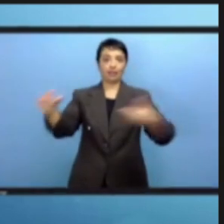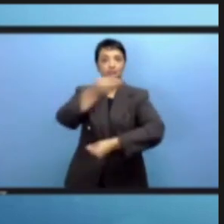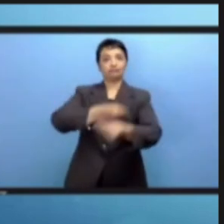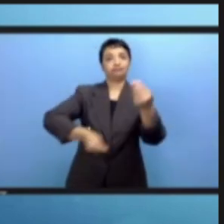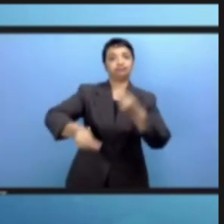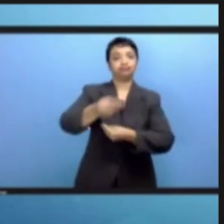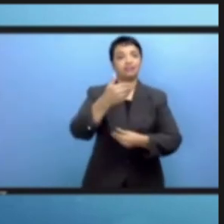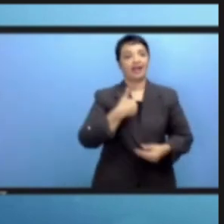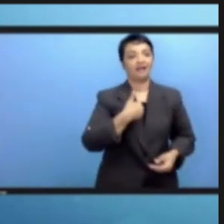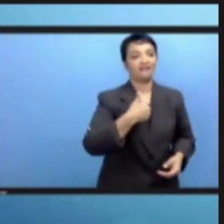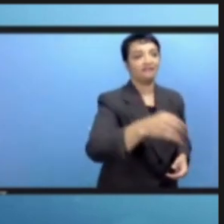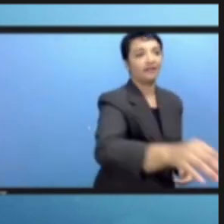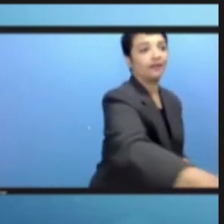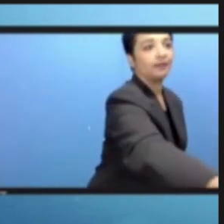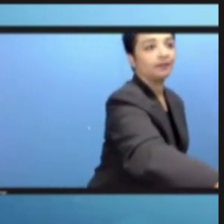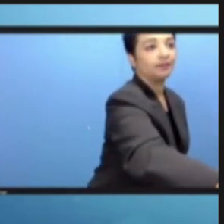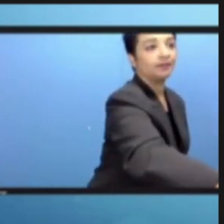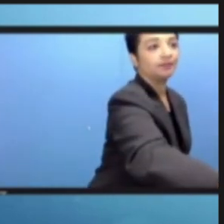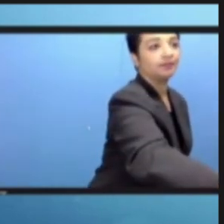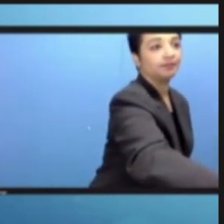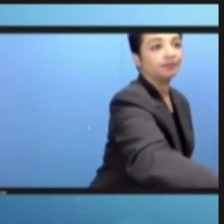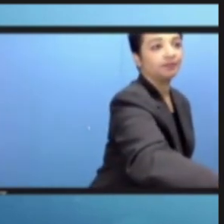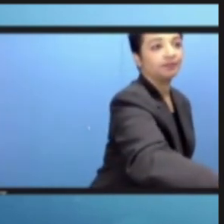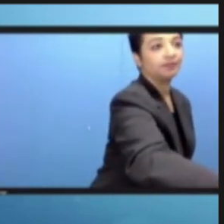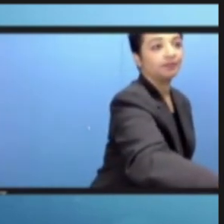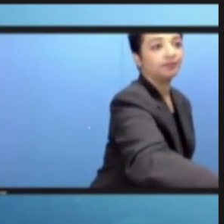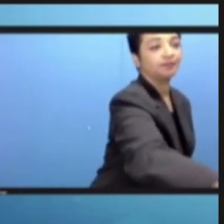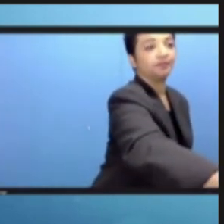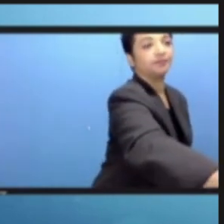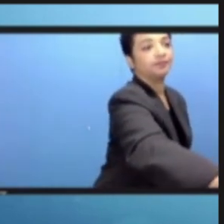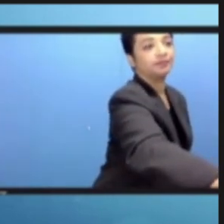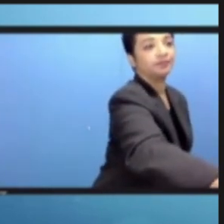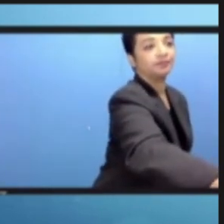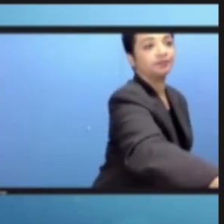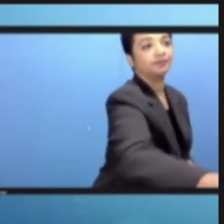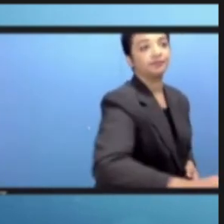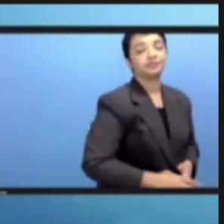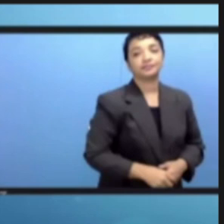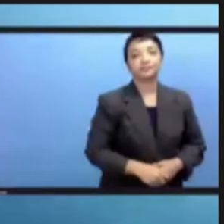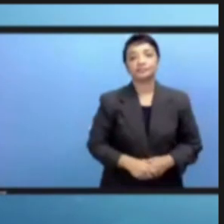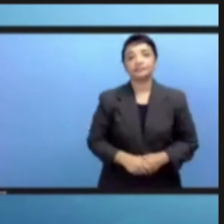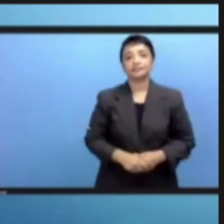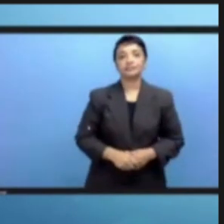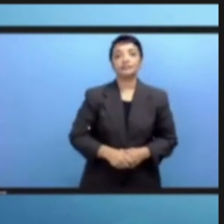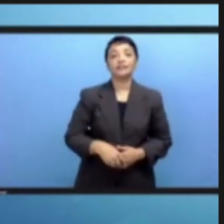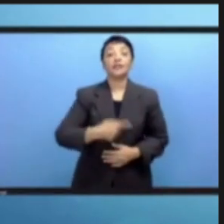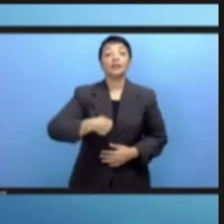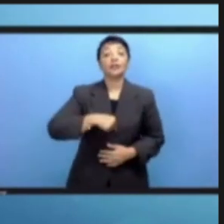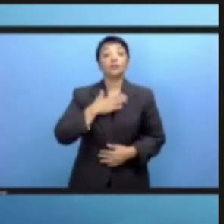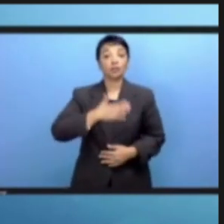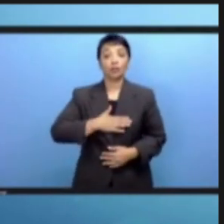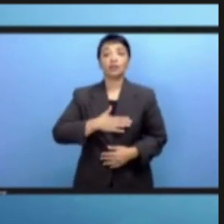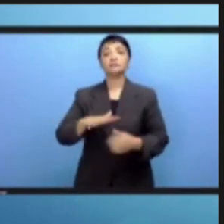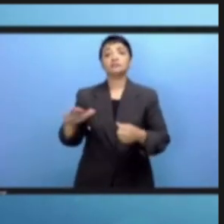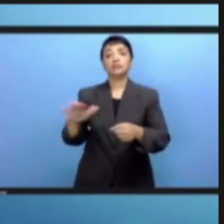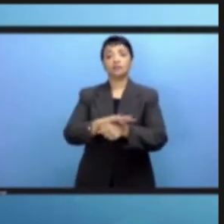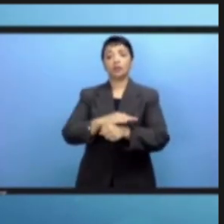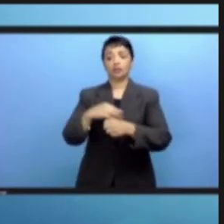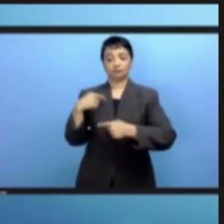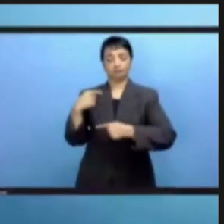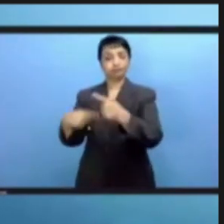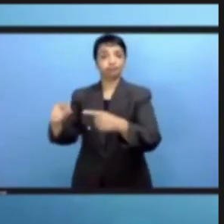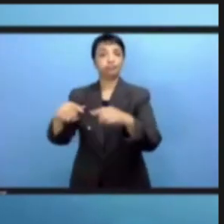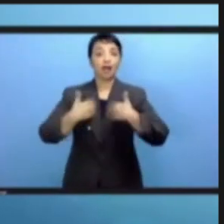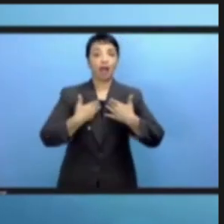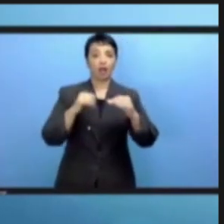проблем. Наша экономика сталкивается с особыми сложностями. В странах Африки